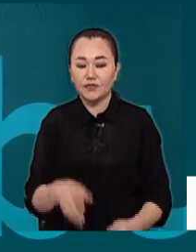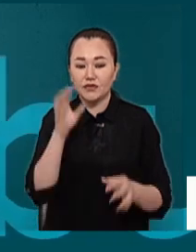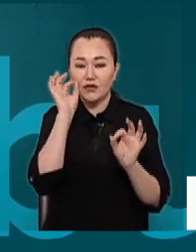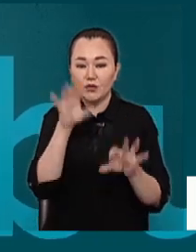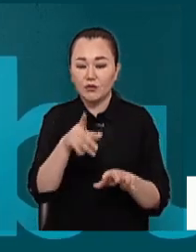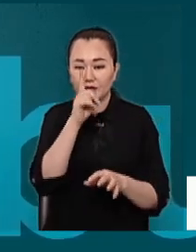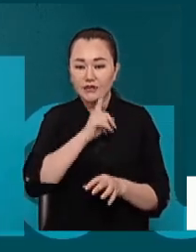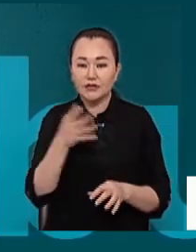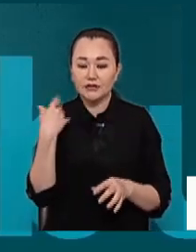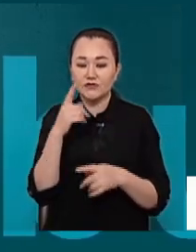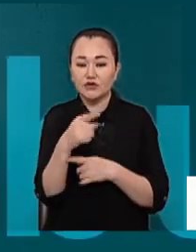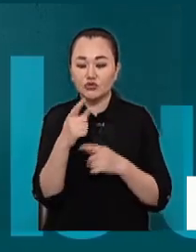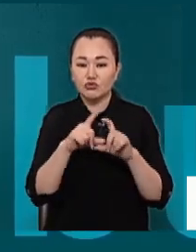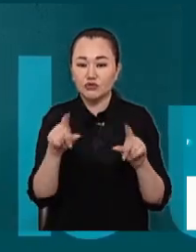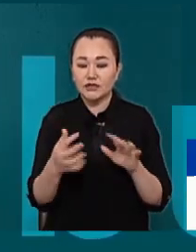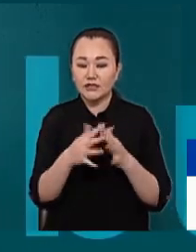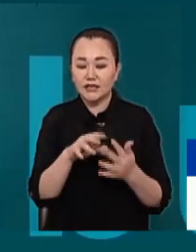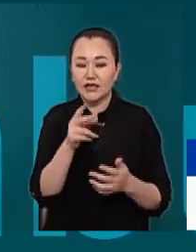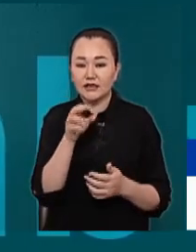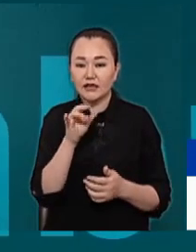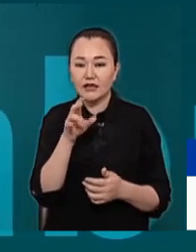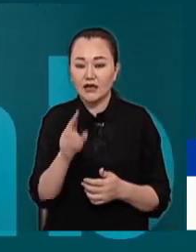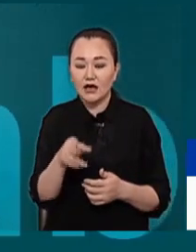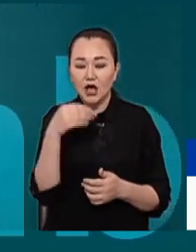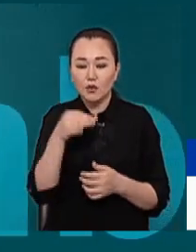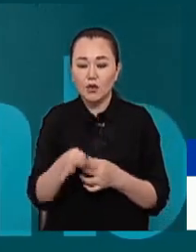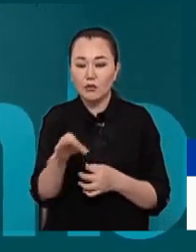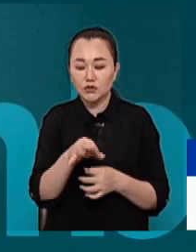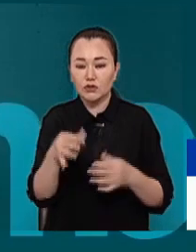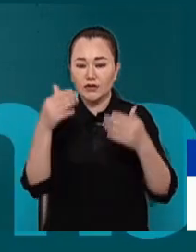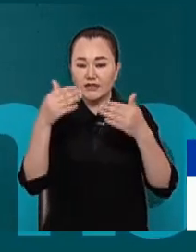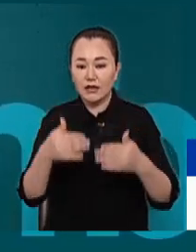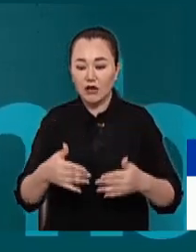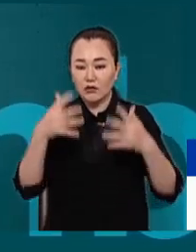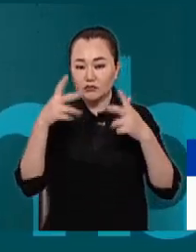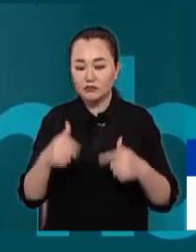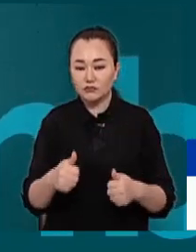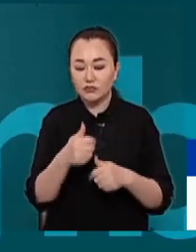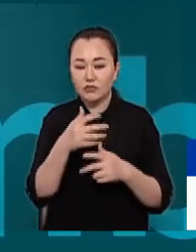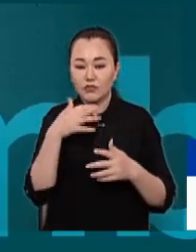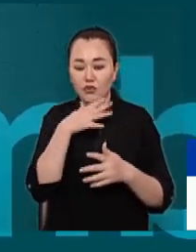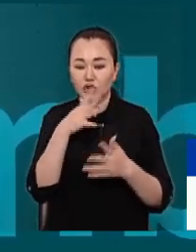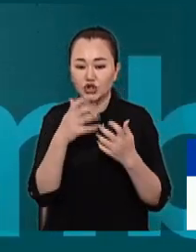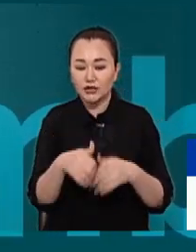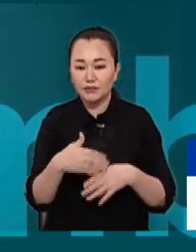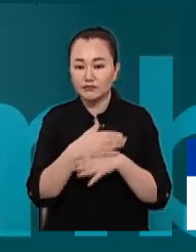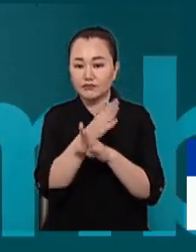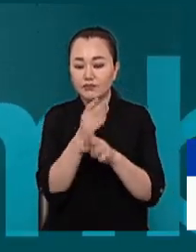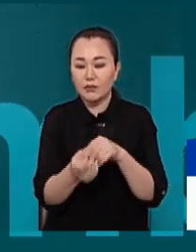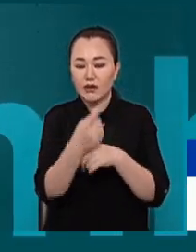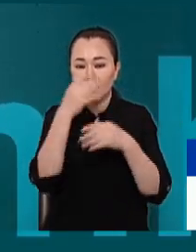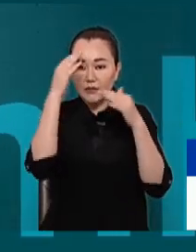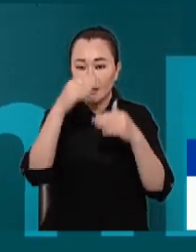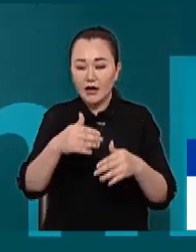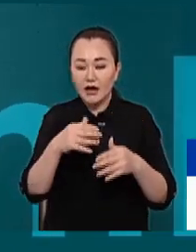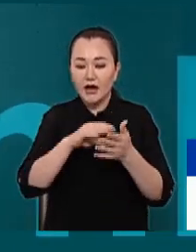Напомню, месяц назад в единственной школе села Кеньки-Як Актюбинской области отошла стена. Появились многочисленные трещины на потолке, а